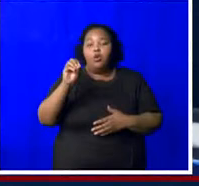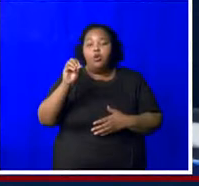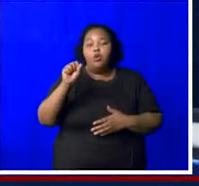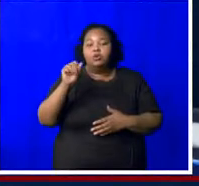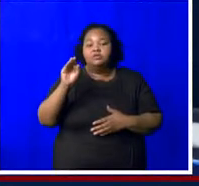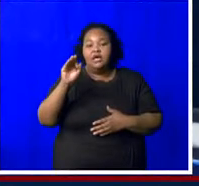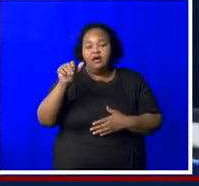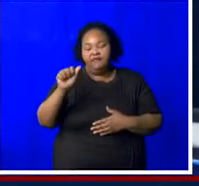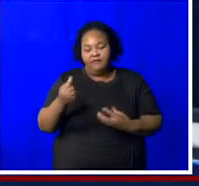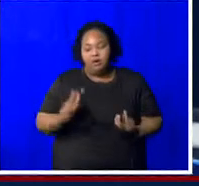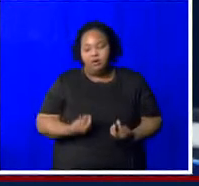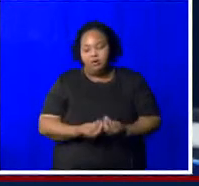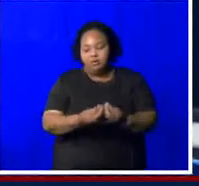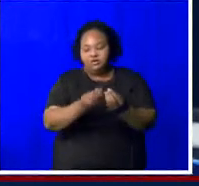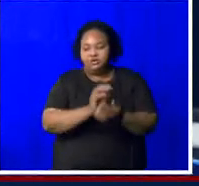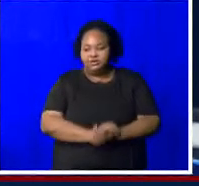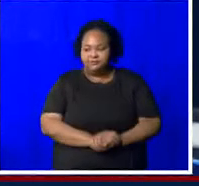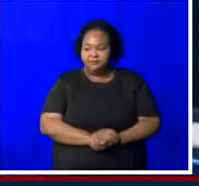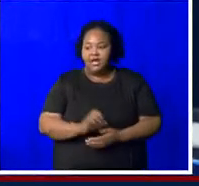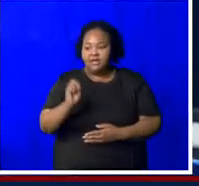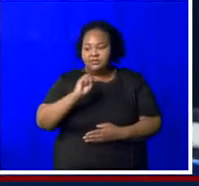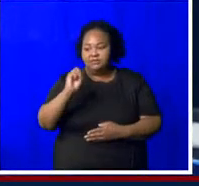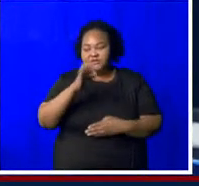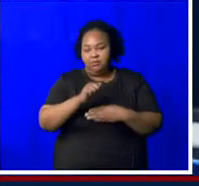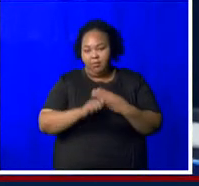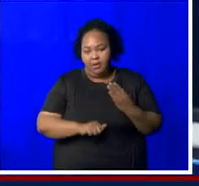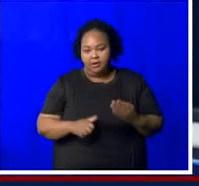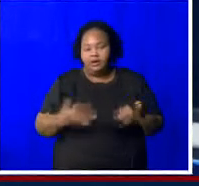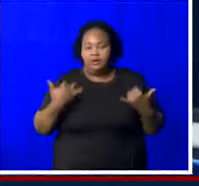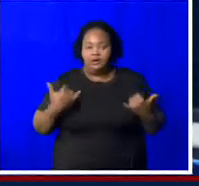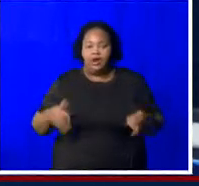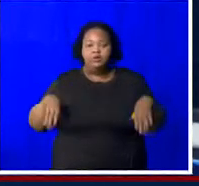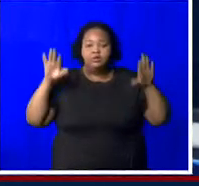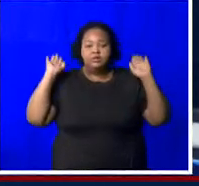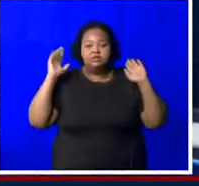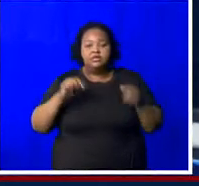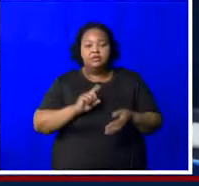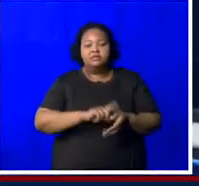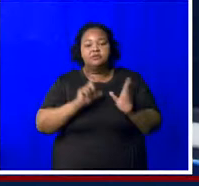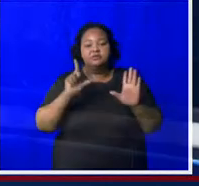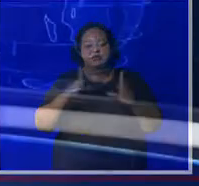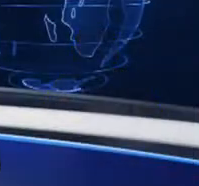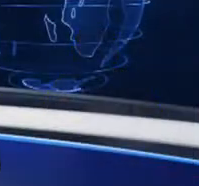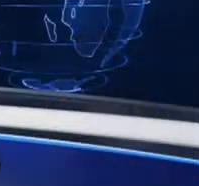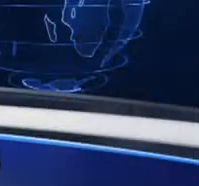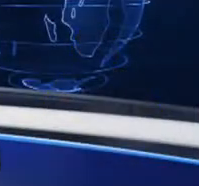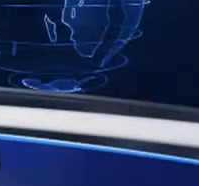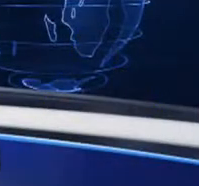Tingako Maswahla Mahle Tindzaba tethu futhi akusishwa, sibonga kakhulu ukuhlalisana nathi, nisale kahle.